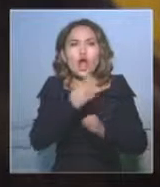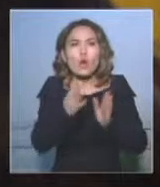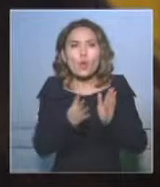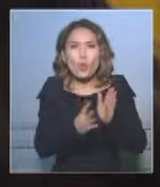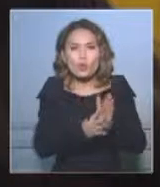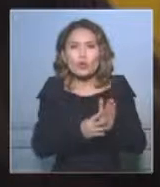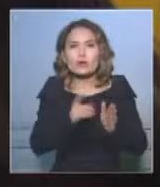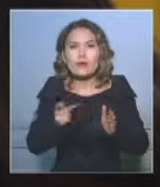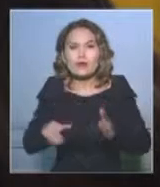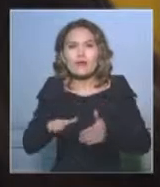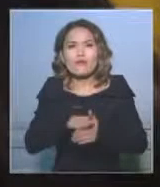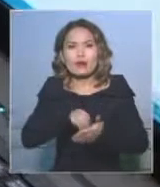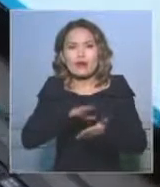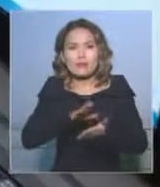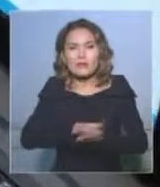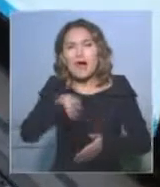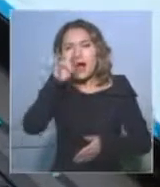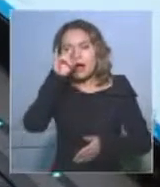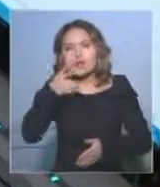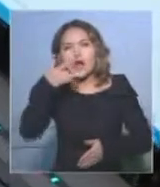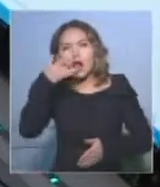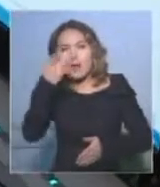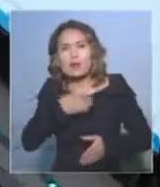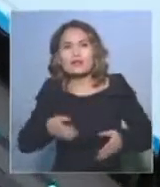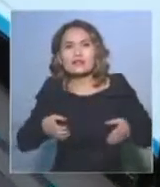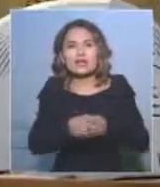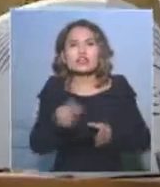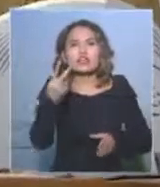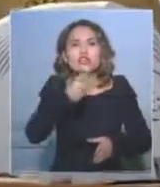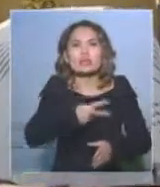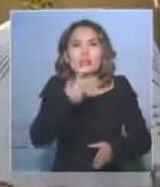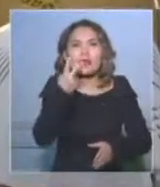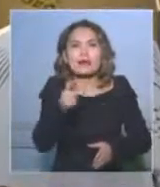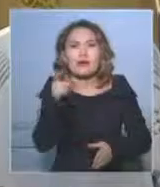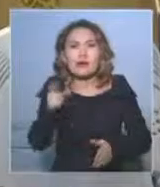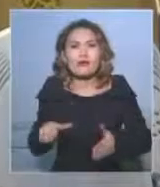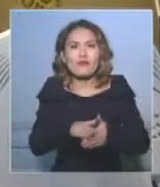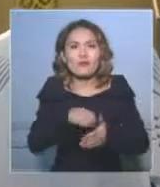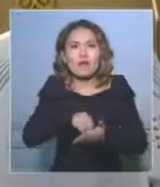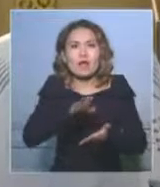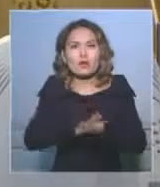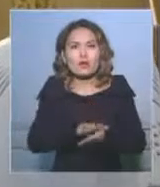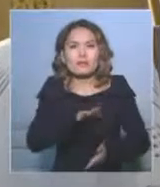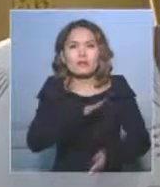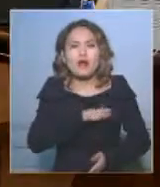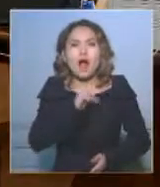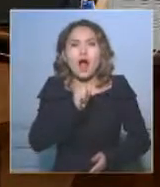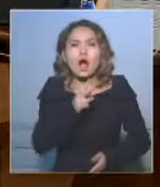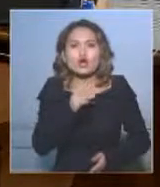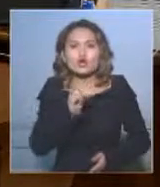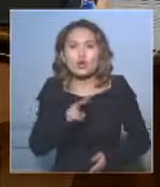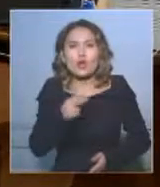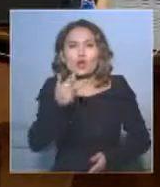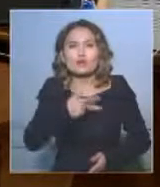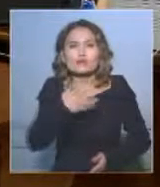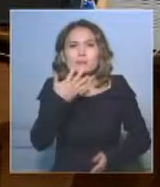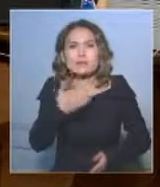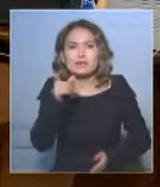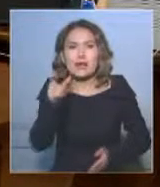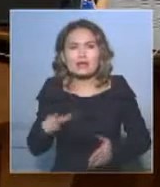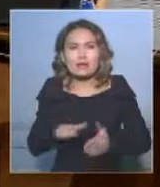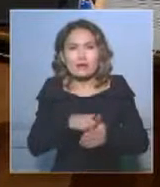19. Қазақстан коммунистік халықтық партиясы 22 және Ақ жол демократиялық партиясы 35 адамнан тұратын